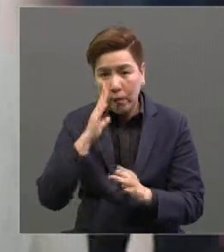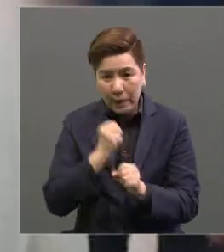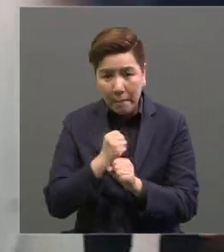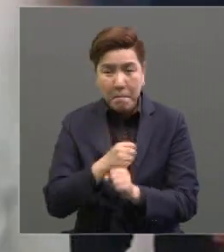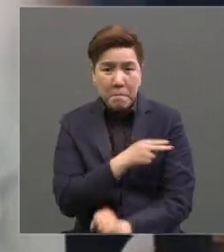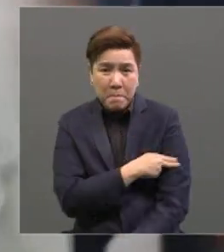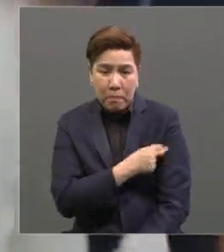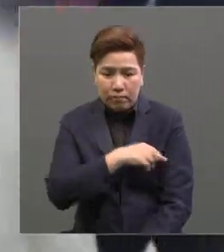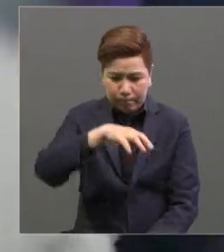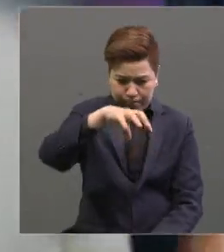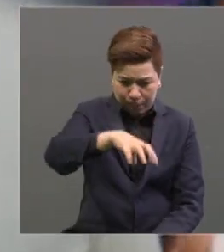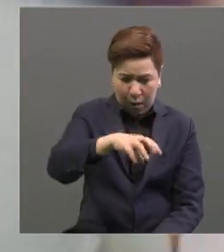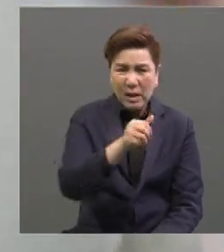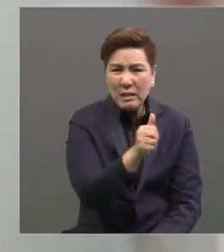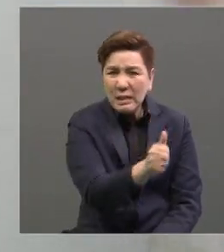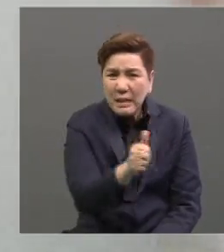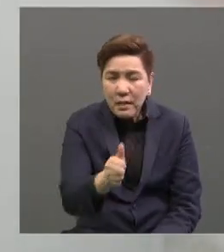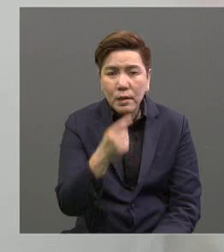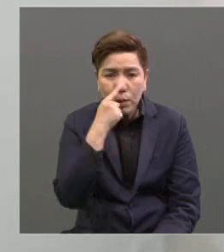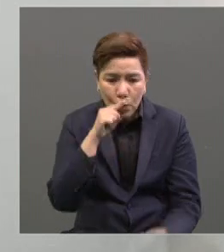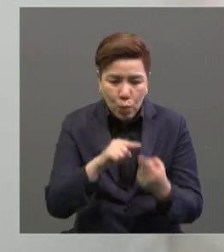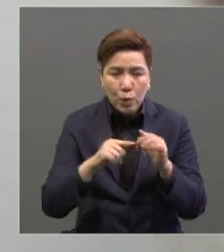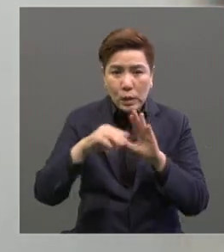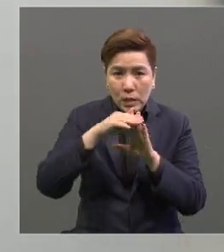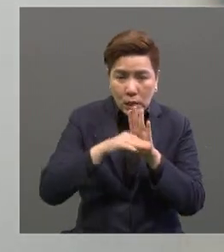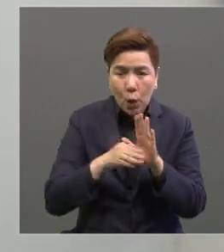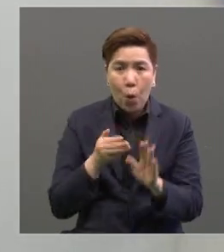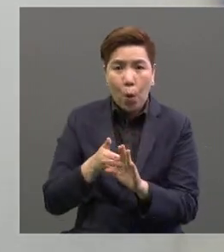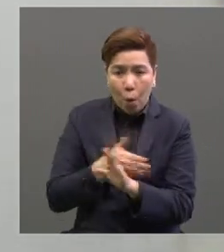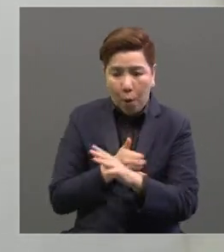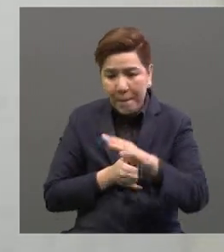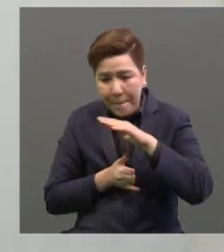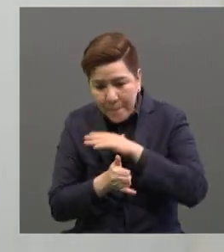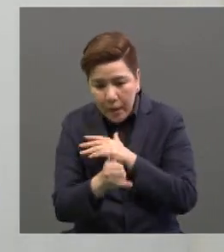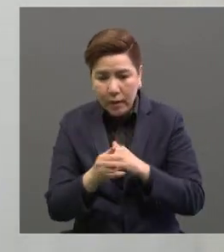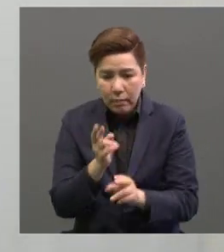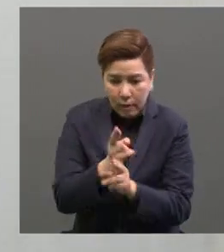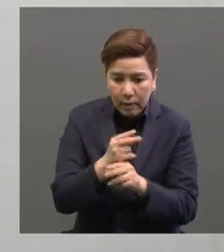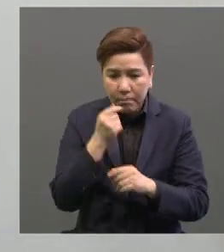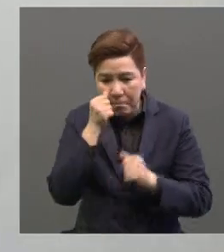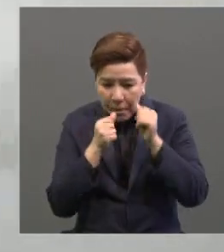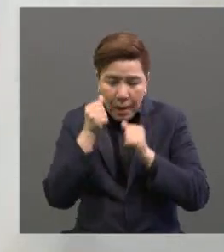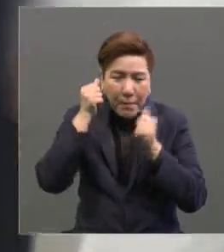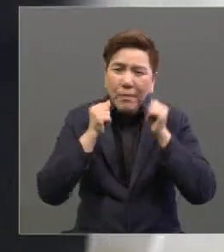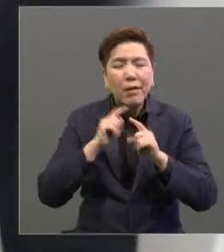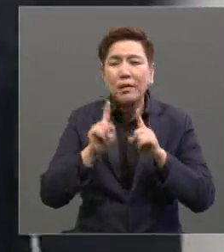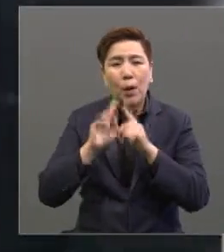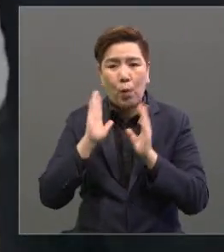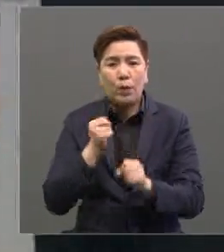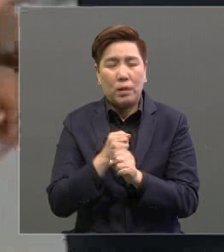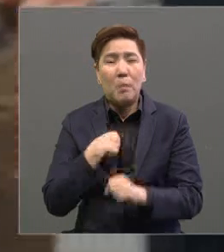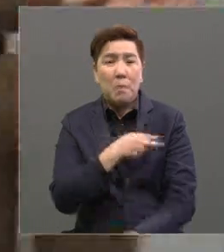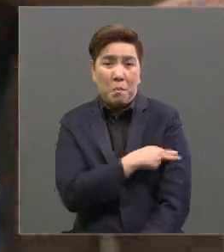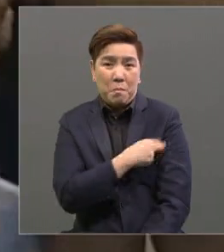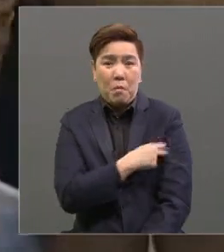มูลคลินิกดีๆตัวหมอด้วยนะและขั้นตอนการรักษาก่อนจะเข้าไปรับบริการนะฮะอย่างครั้งเนี้ยแม้คนที่ทำการ